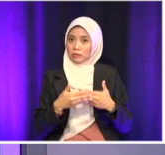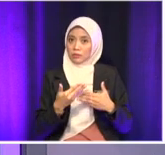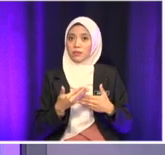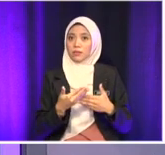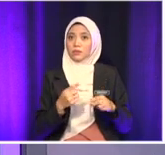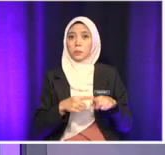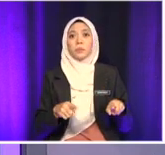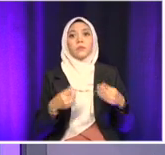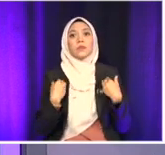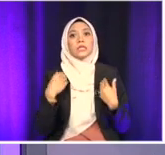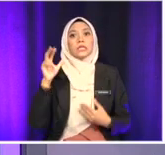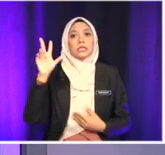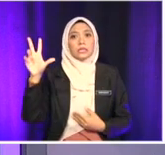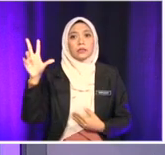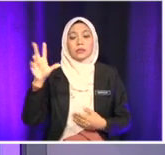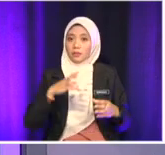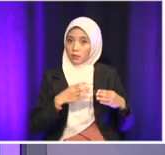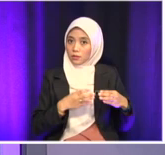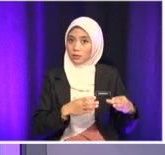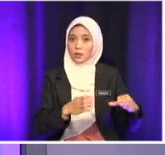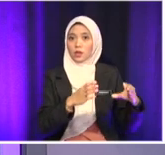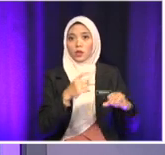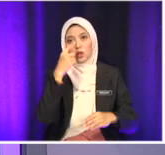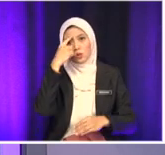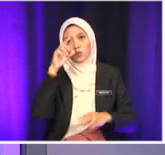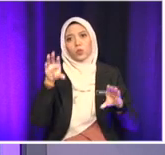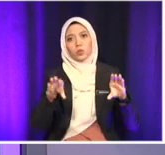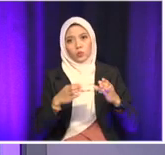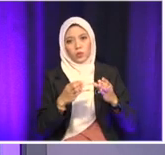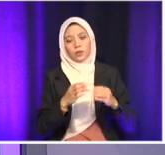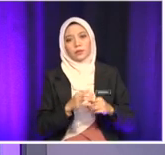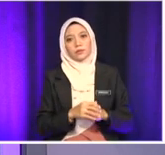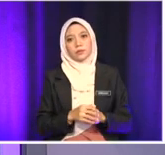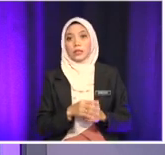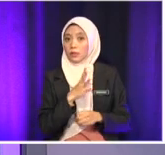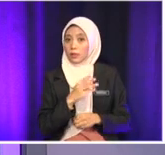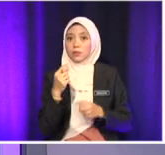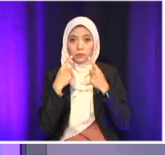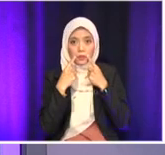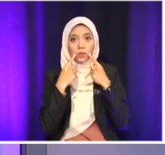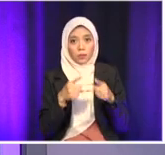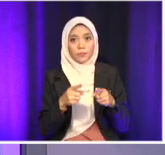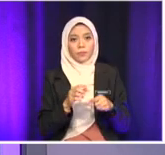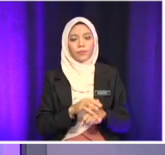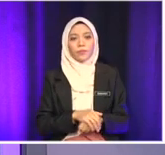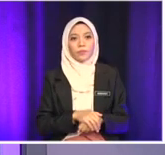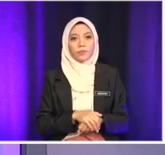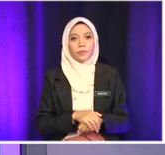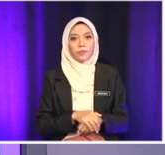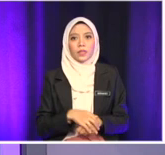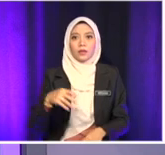yang kita boleh gunakan untuk menyelesaikan persamaan linear ini yang pertama adalah kaidah